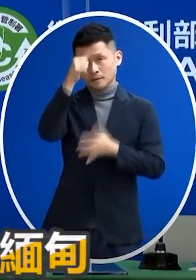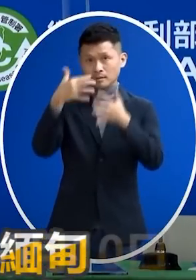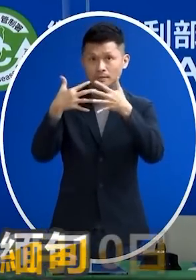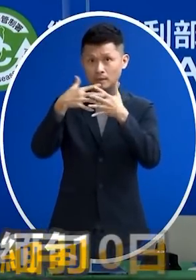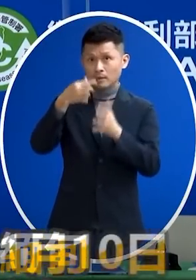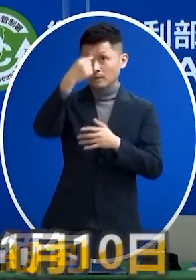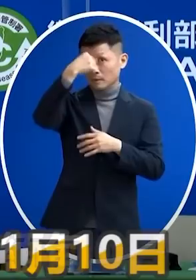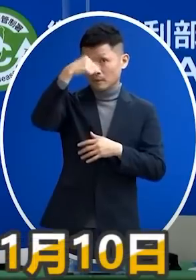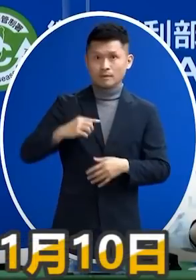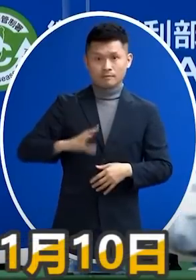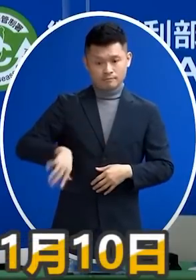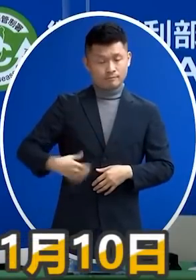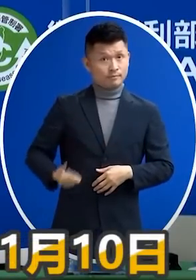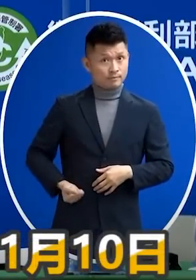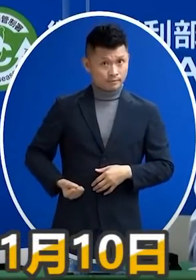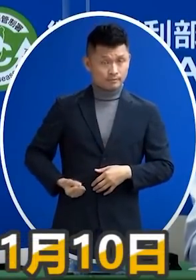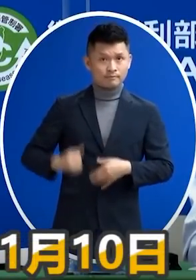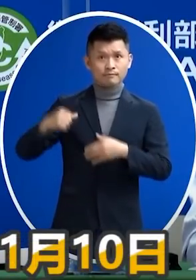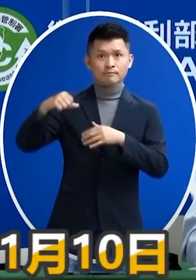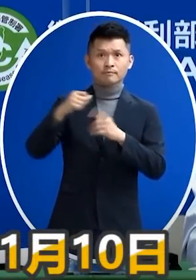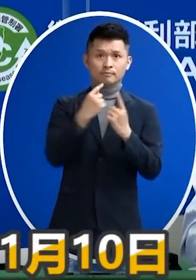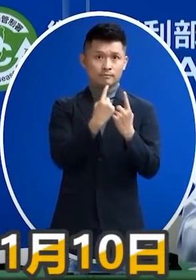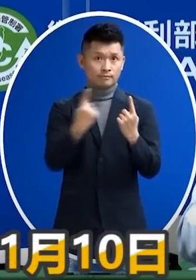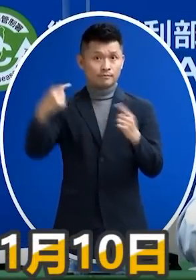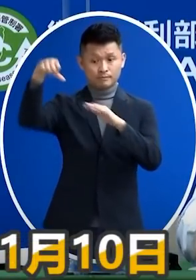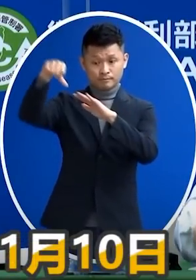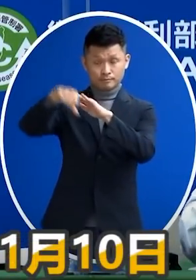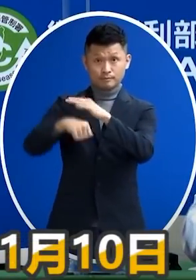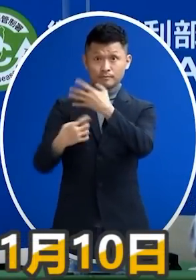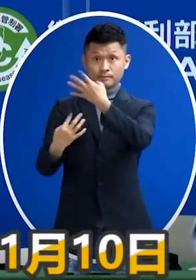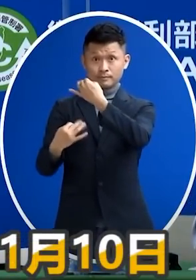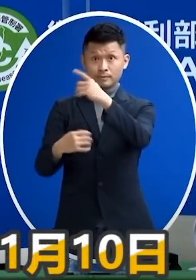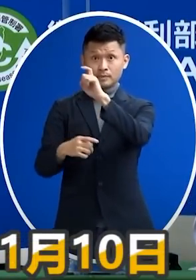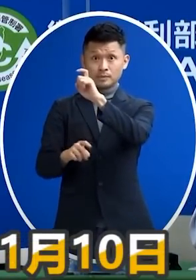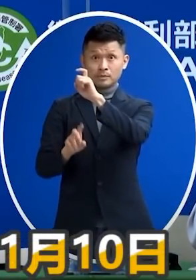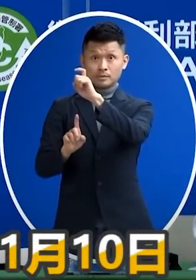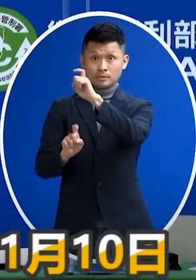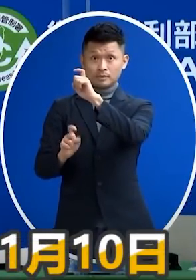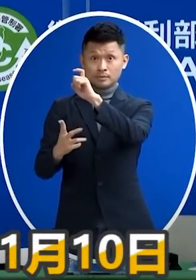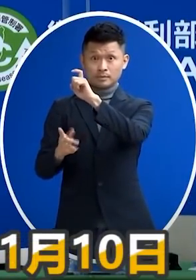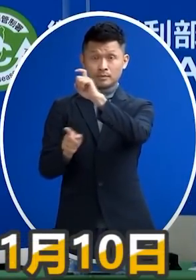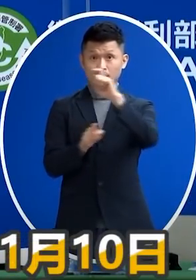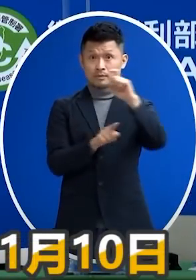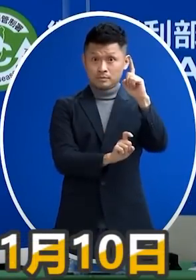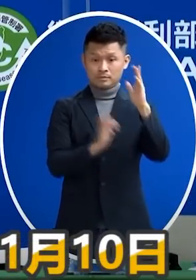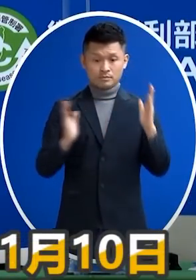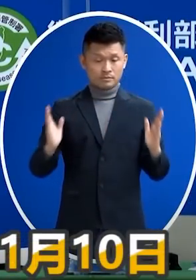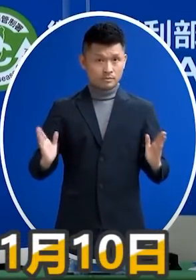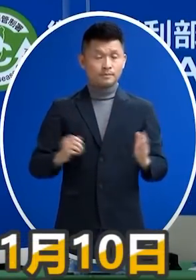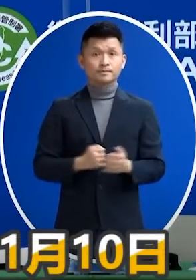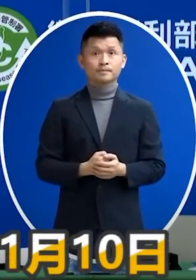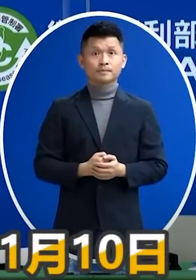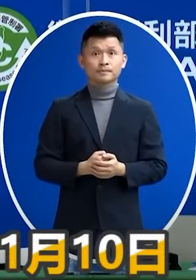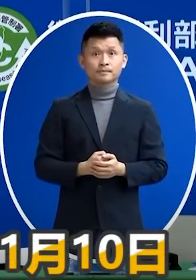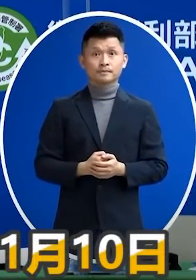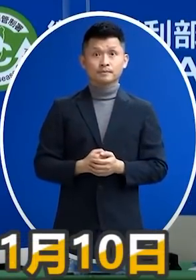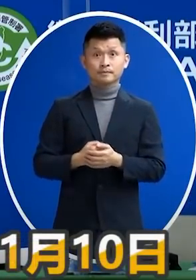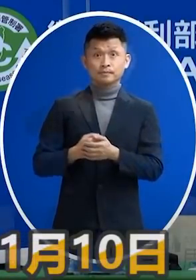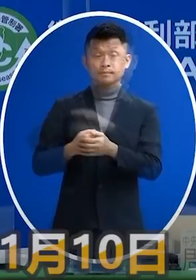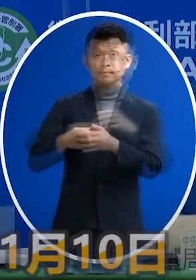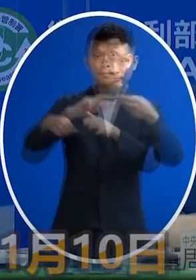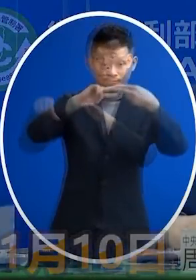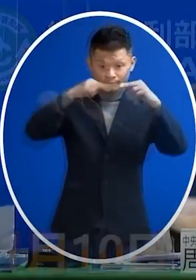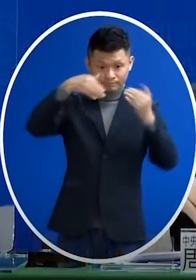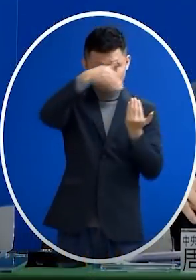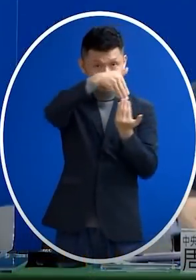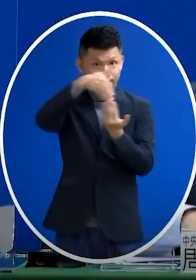菲律宾、柬埔寨入境。那入境的日期介于10月18号到11月10号，那就有入境的阴性报